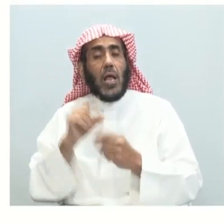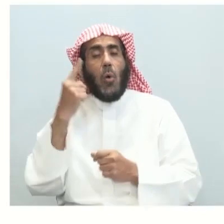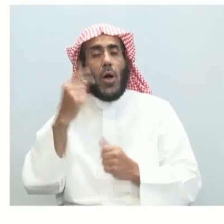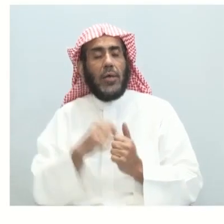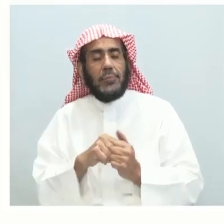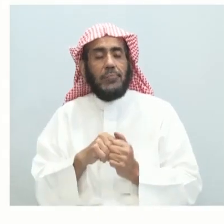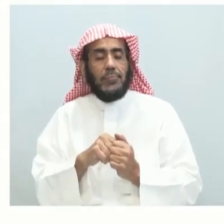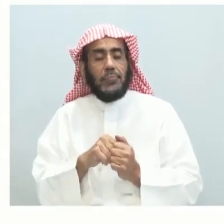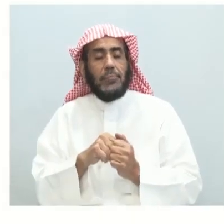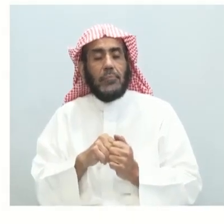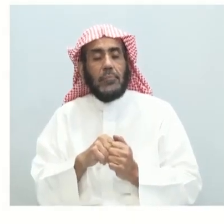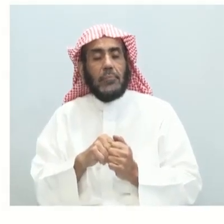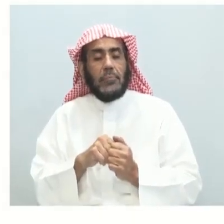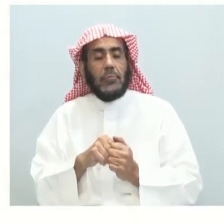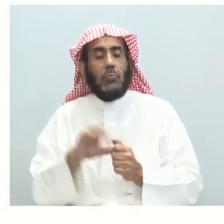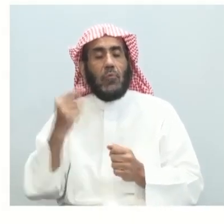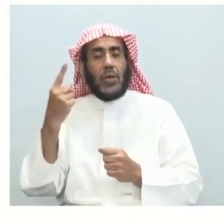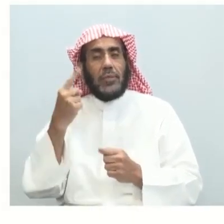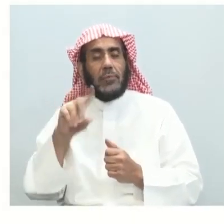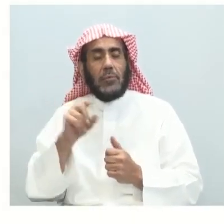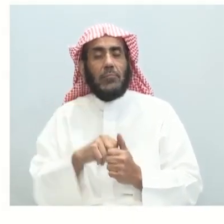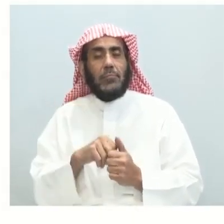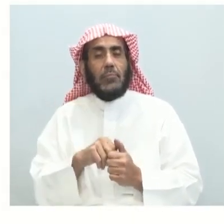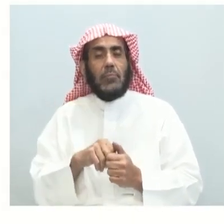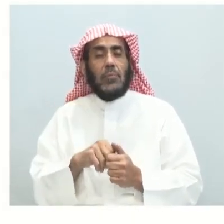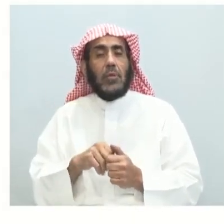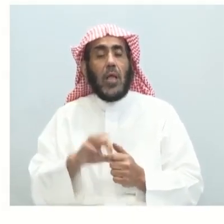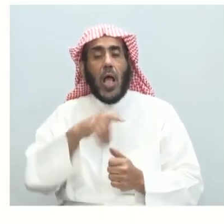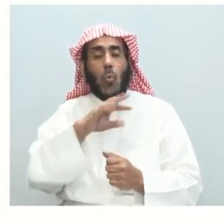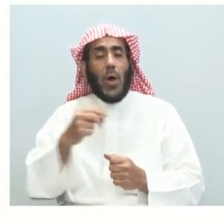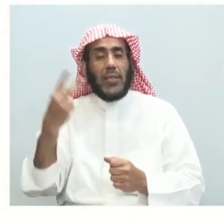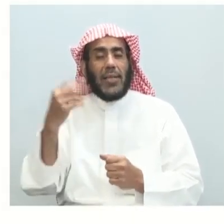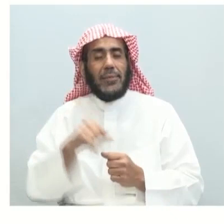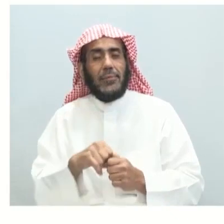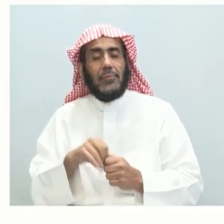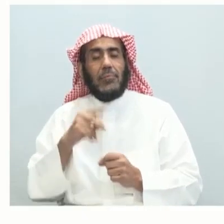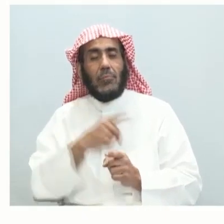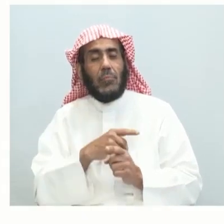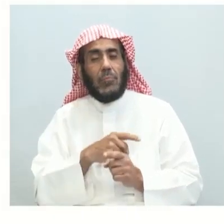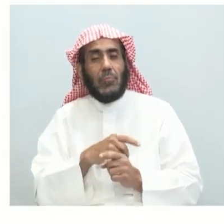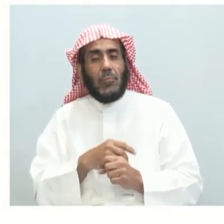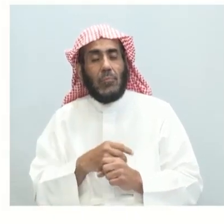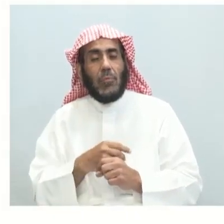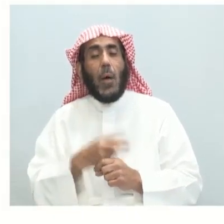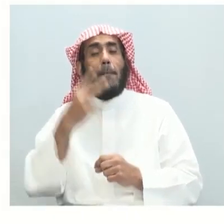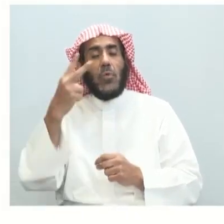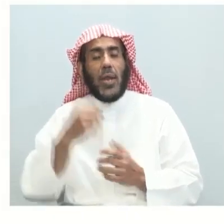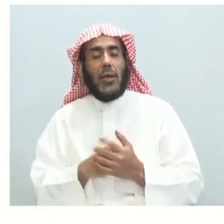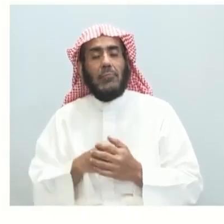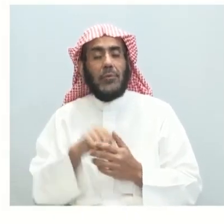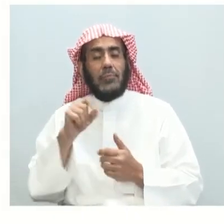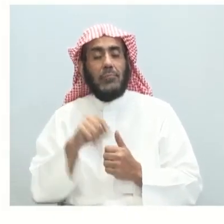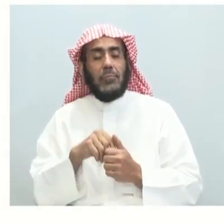واحد احسنتم مفرد الوالدان احسنتم نقول انها مثنى